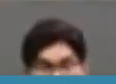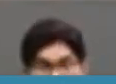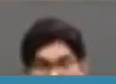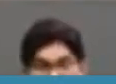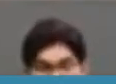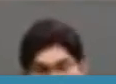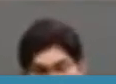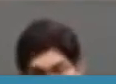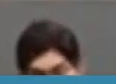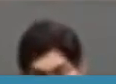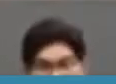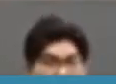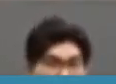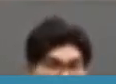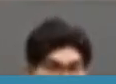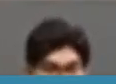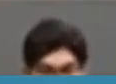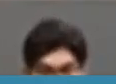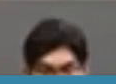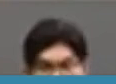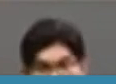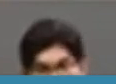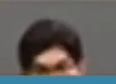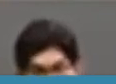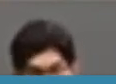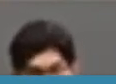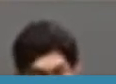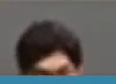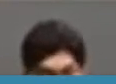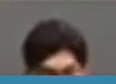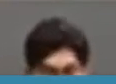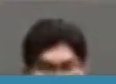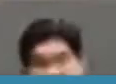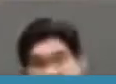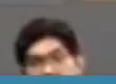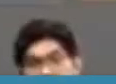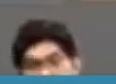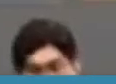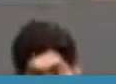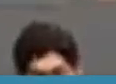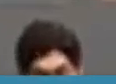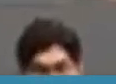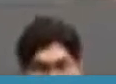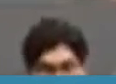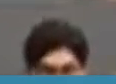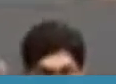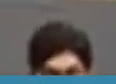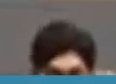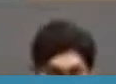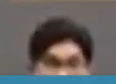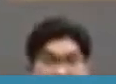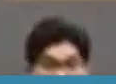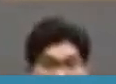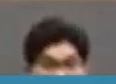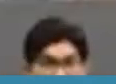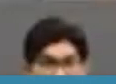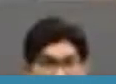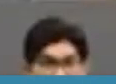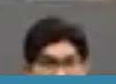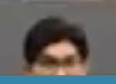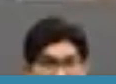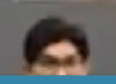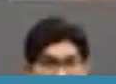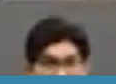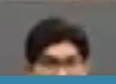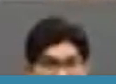ตั้งณโรงแรมเซ็นทาราแกนแจ้งวัฒนะทั้งนี้การจัดโครงการดังกล่าวเพื่อทำความเข้าใจกฎกติกาการแข่ง